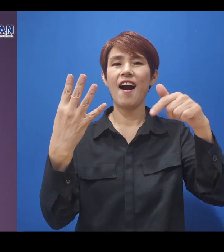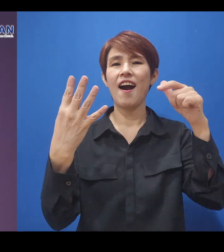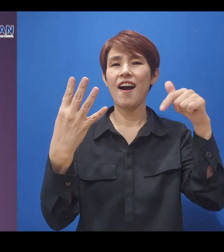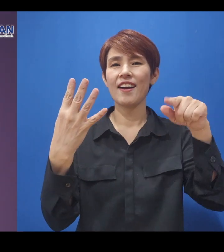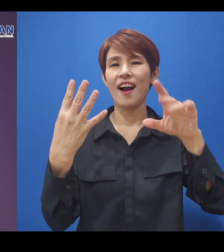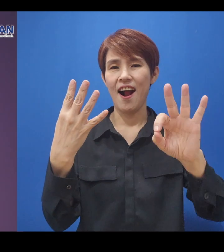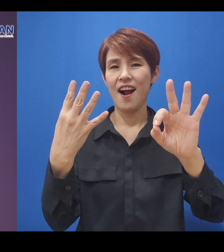있었습니다.